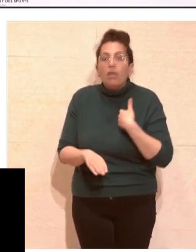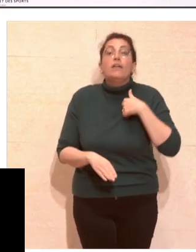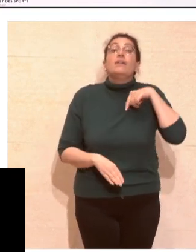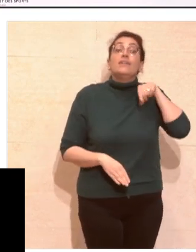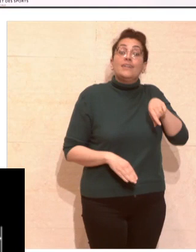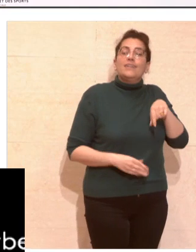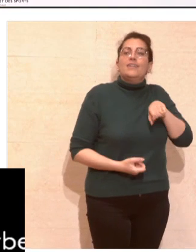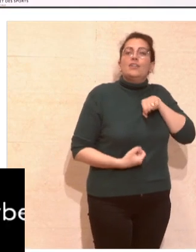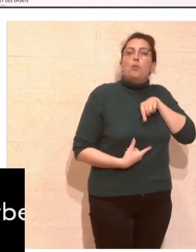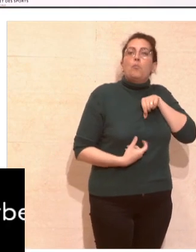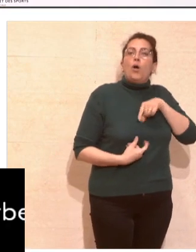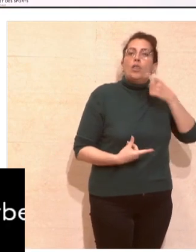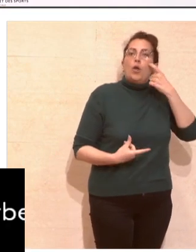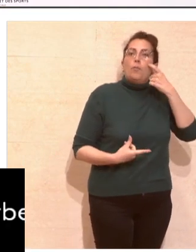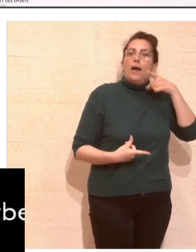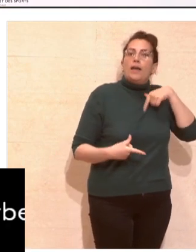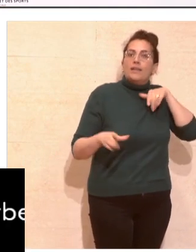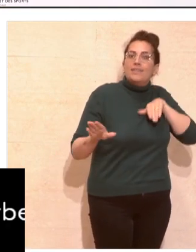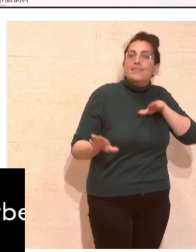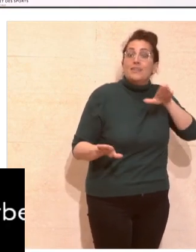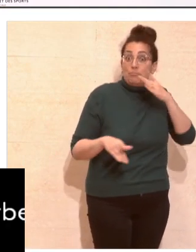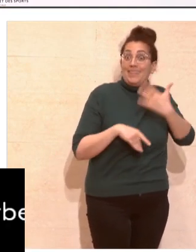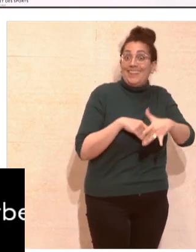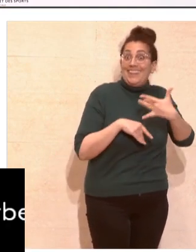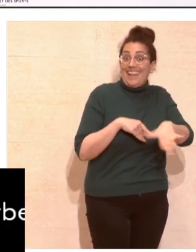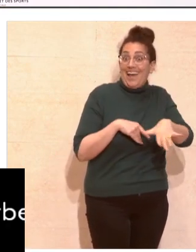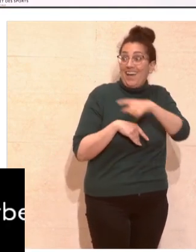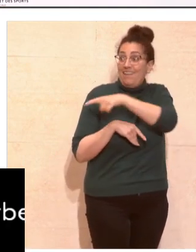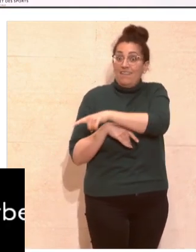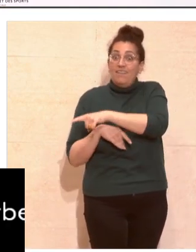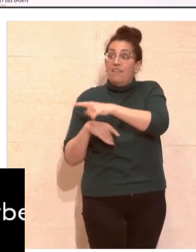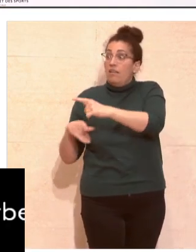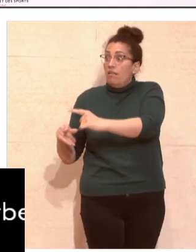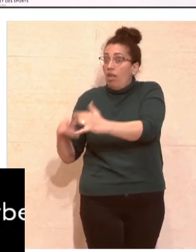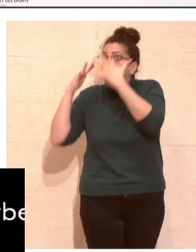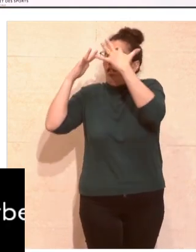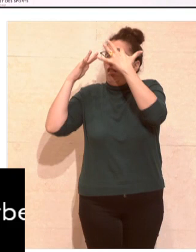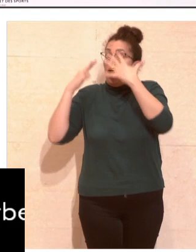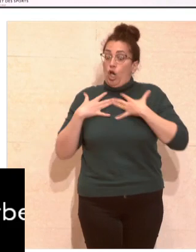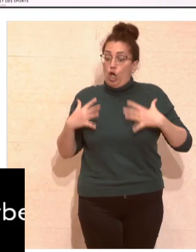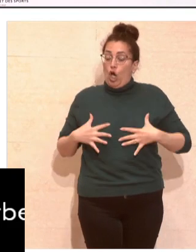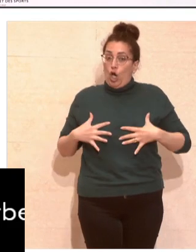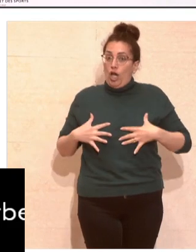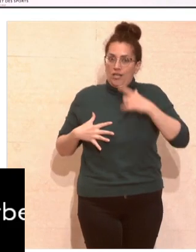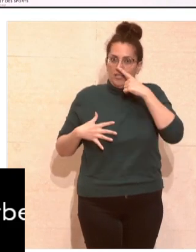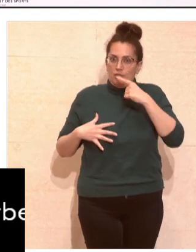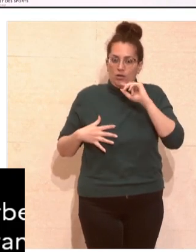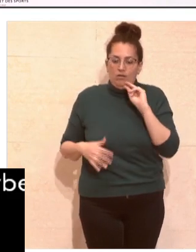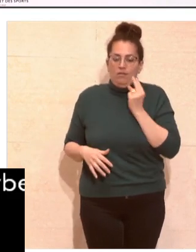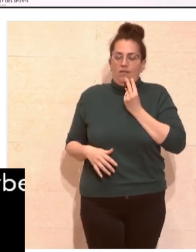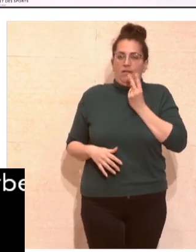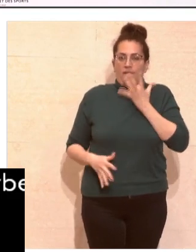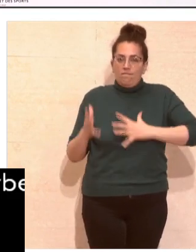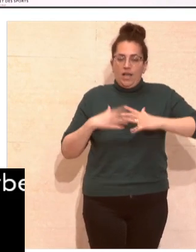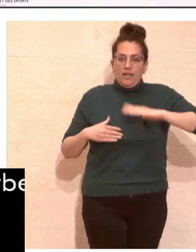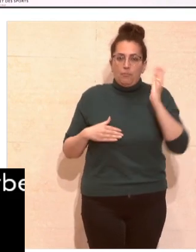où elle monte, eh bien, le moment est décalé. Donc le fait d'utiliser des écrans décale votre sensation mais physiologique, le moment où vous sentirez vraiment que vous êtes